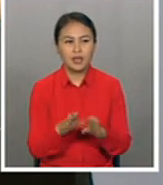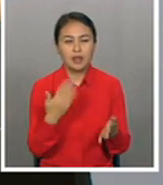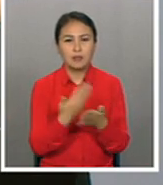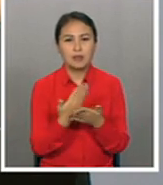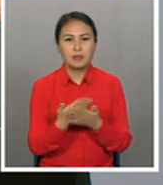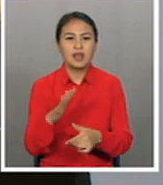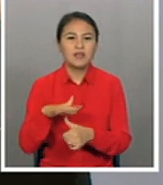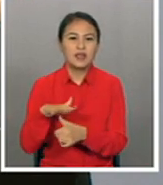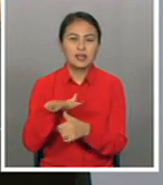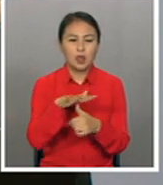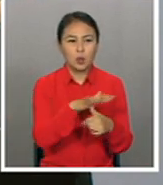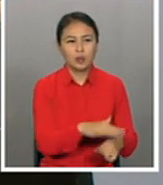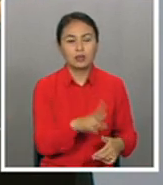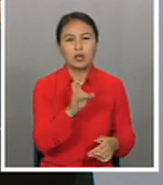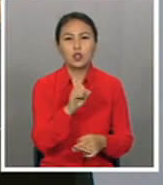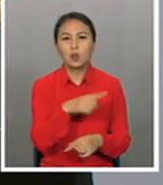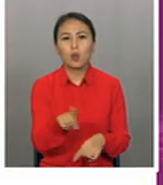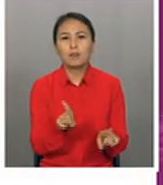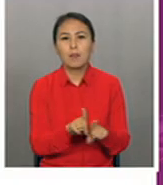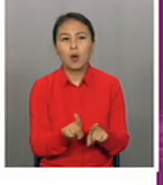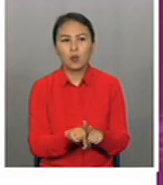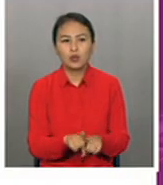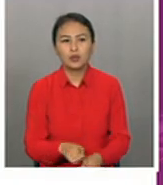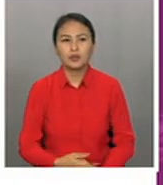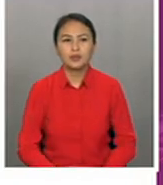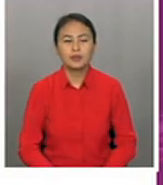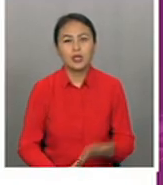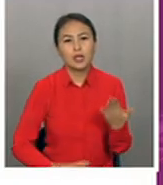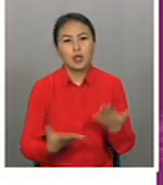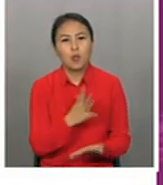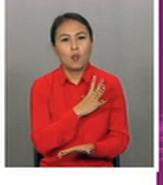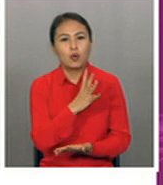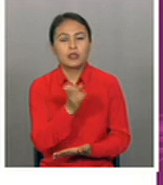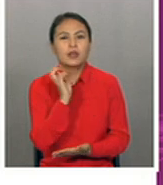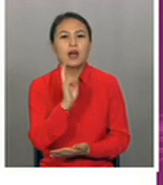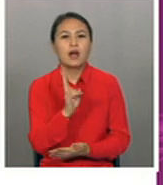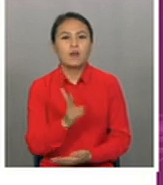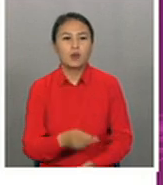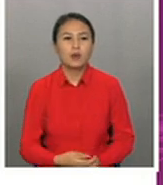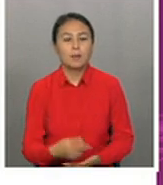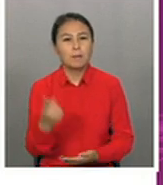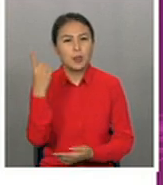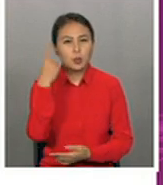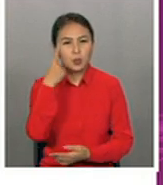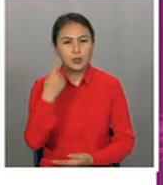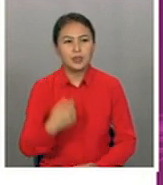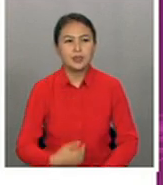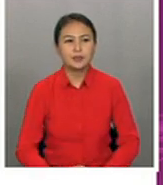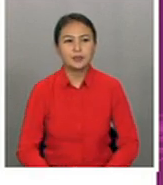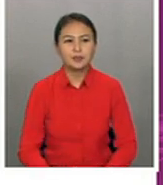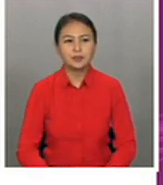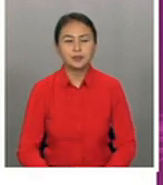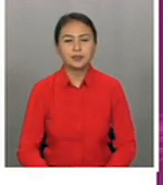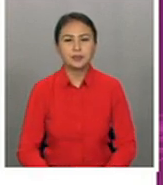вертолет. На что он похож? Или, может, на кого? Подумайте.